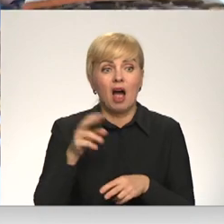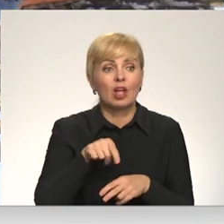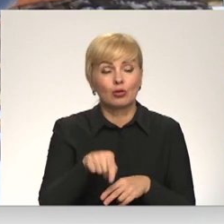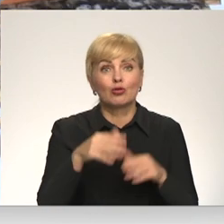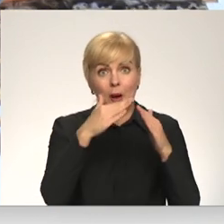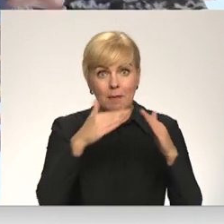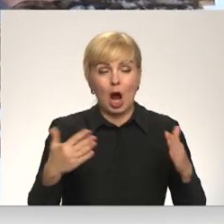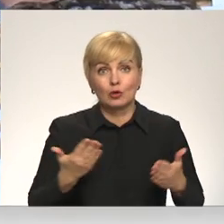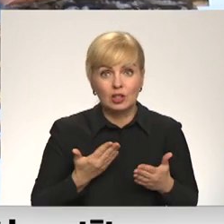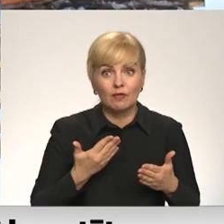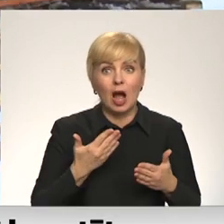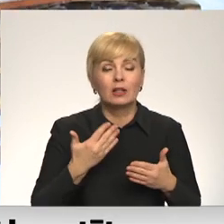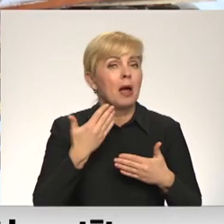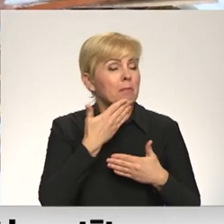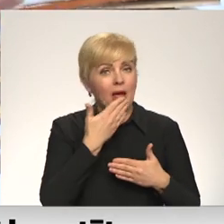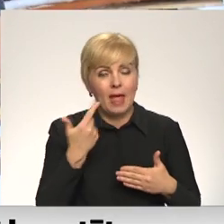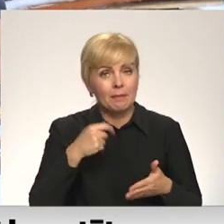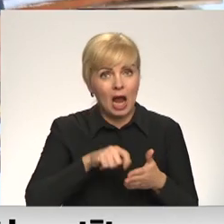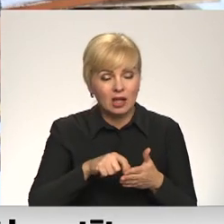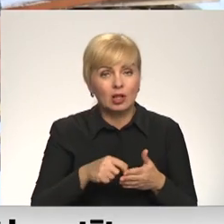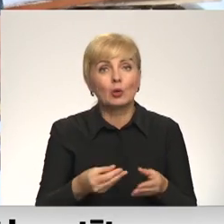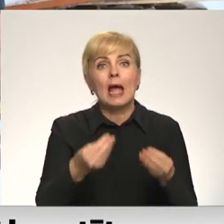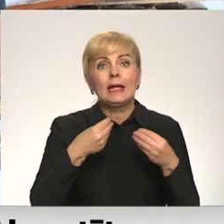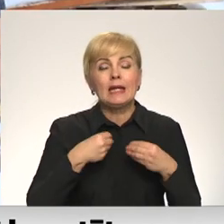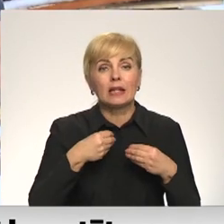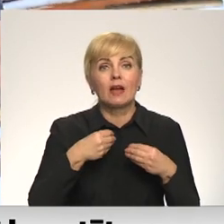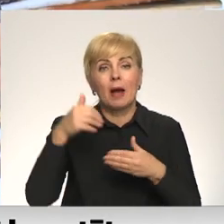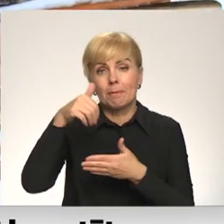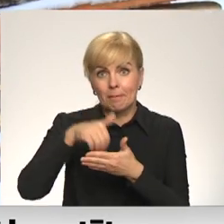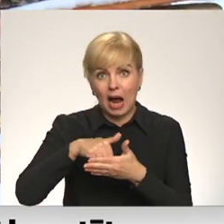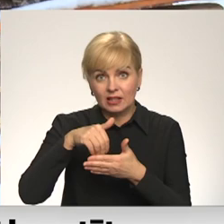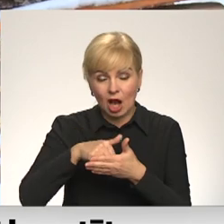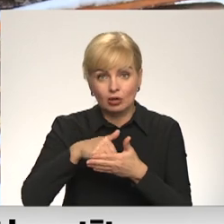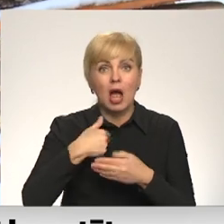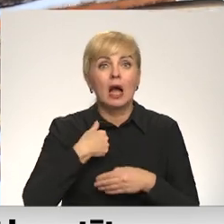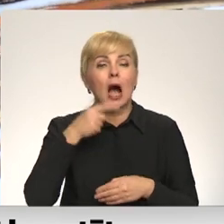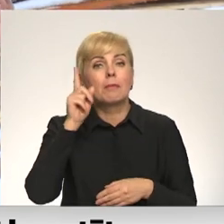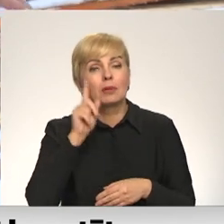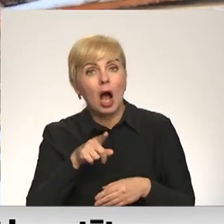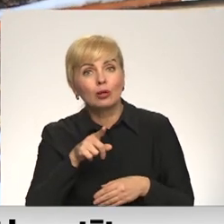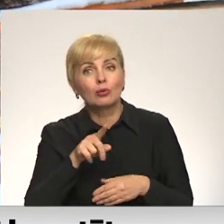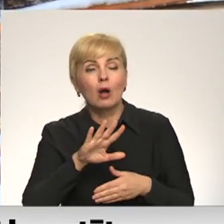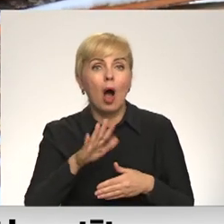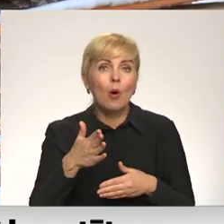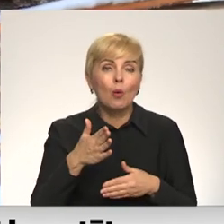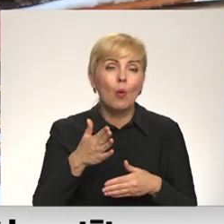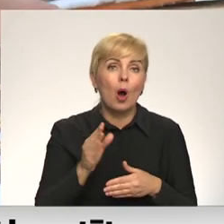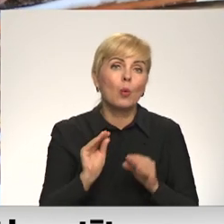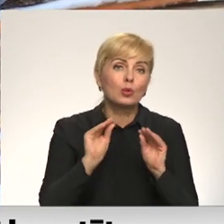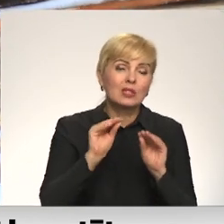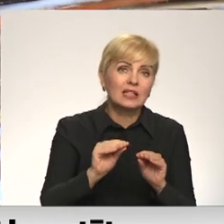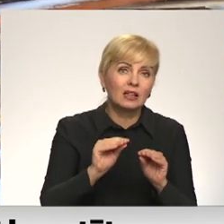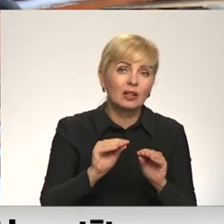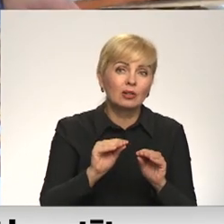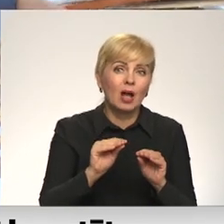māju, man jau nebija atslēgas, man iedeva paskastīti. Nu, ja es tur kā prāto ar akmeņiem tur uzliku,